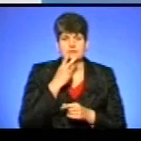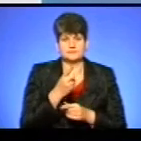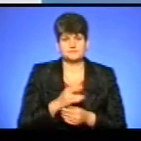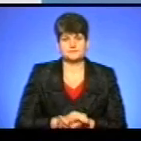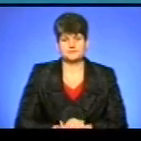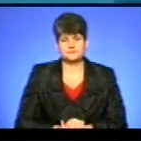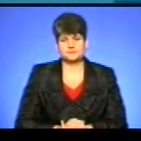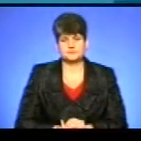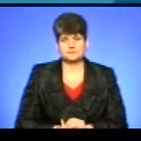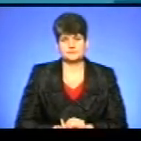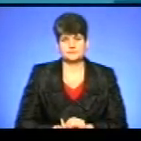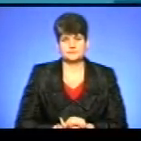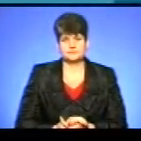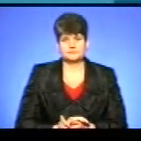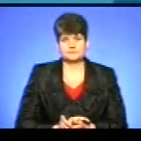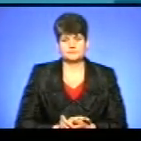відеоматеріал.